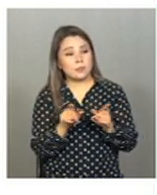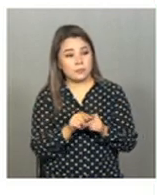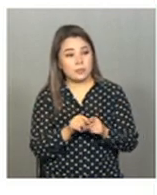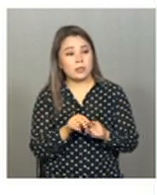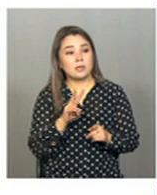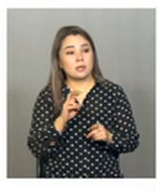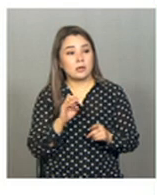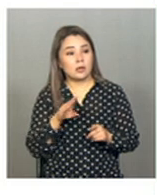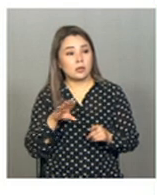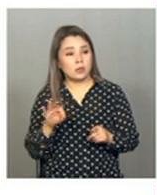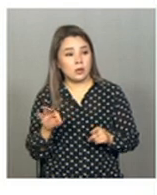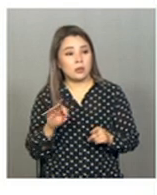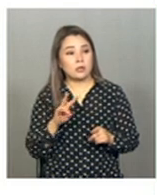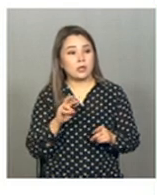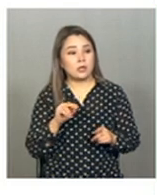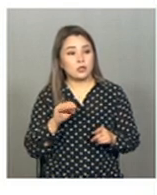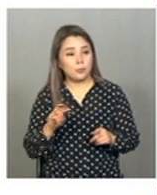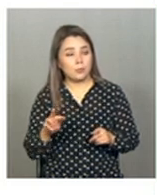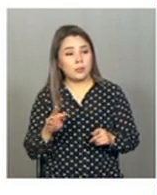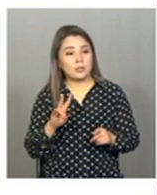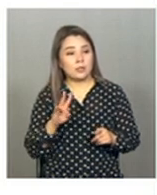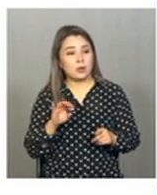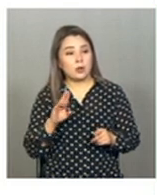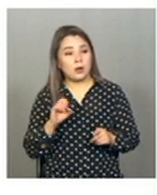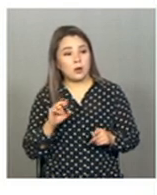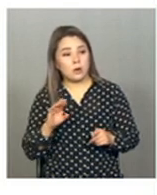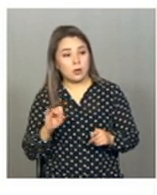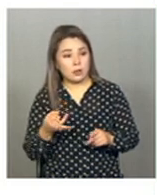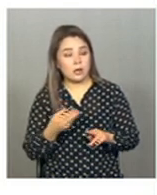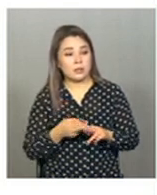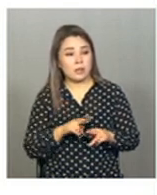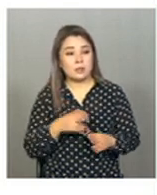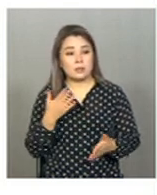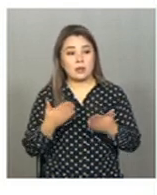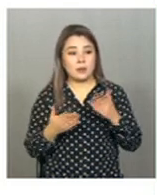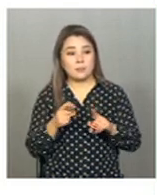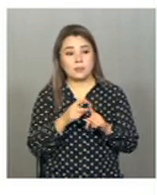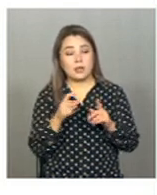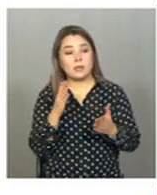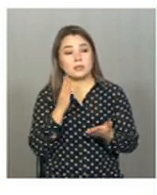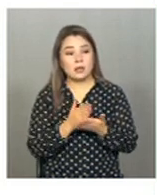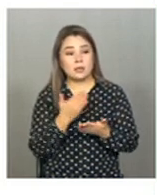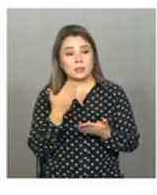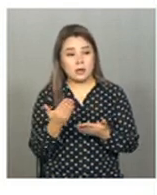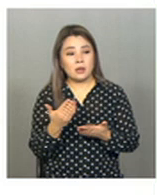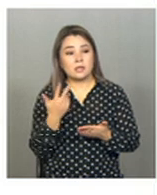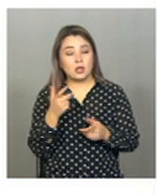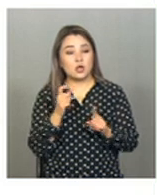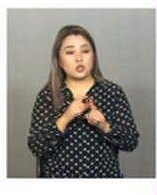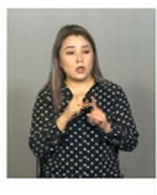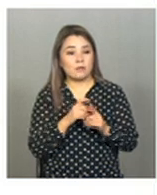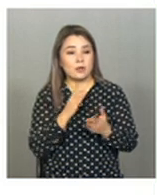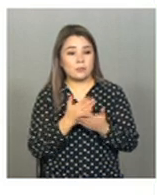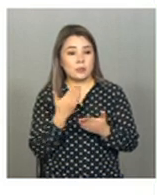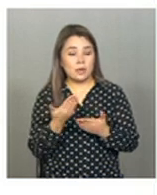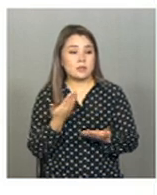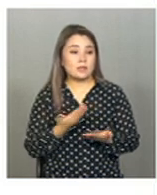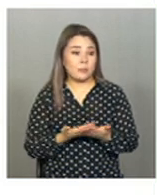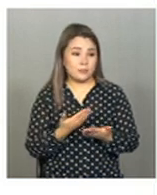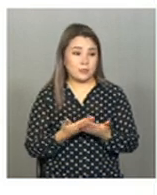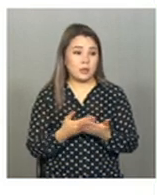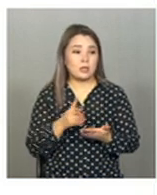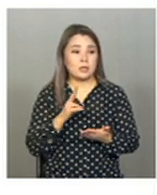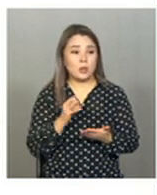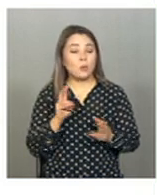«Некто», «нечем», «никакой». А если предлог есть, в три слова. Например, «не у